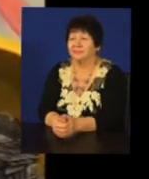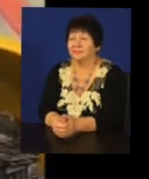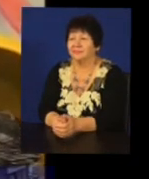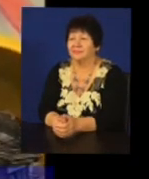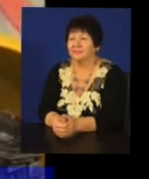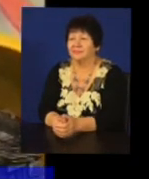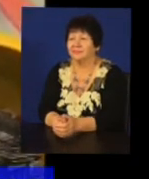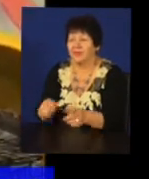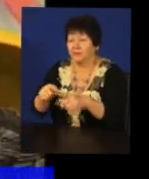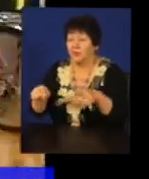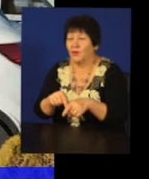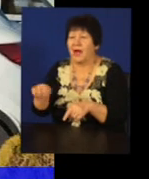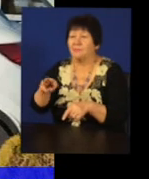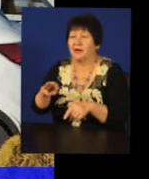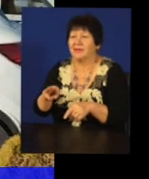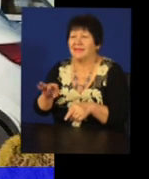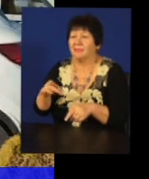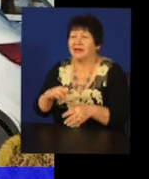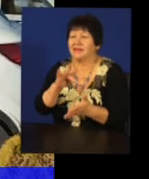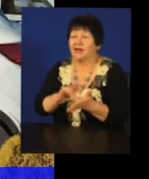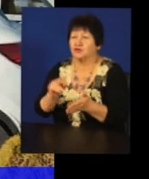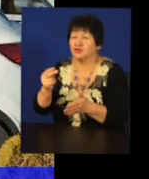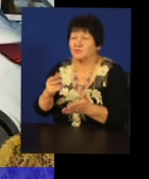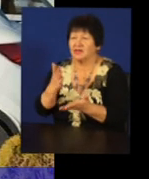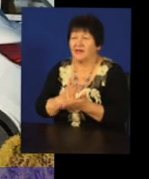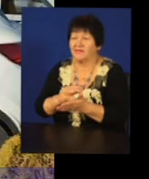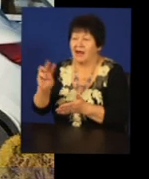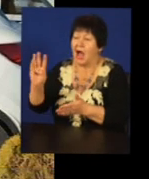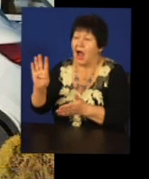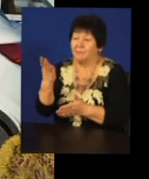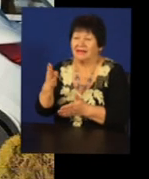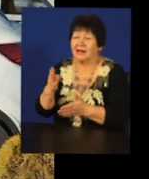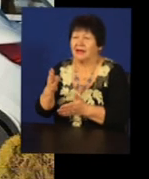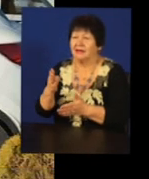Mulțumim. Tombola Piramida Market din orașul Cimișlia este la a patra ediție.